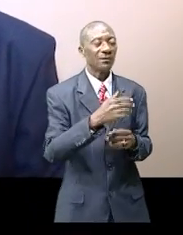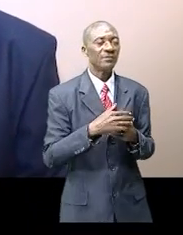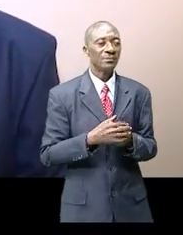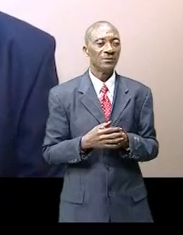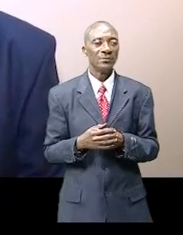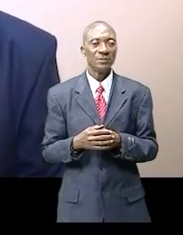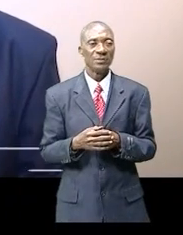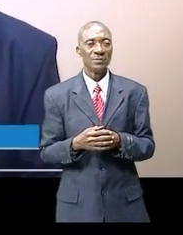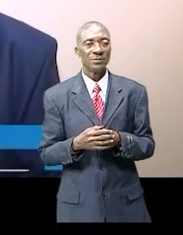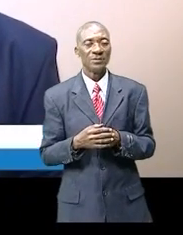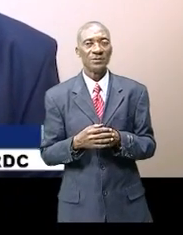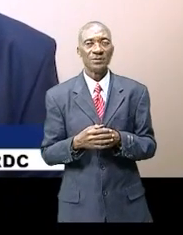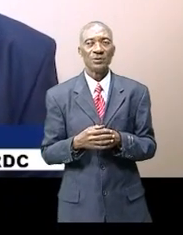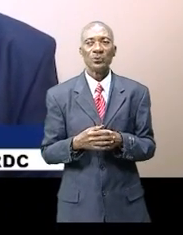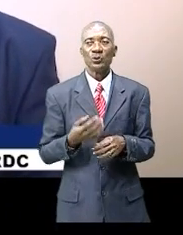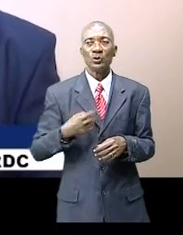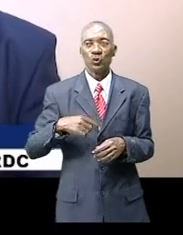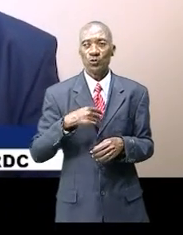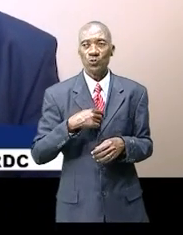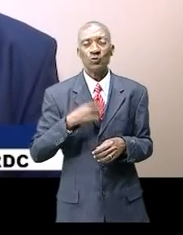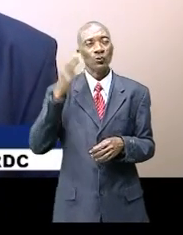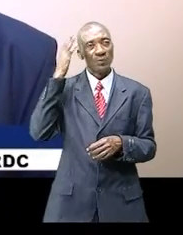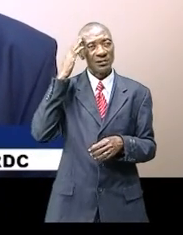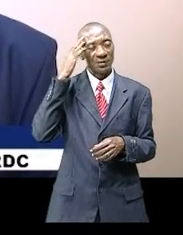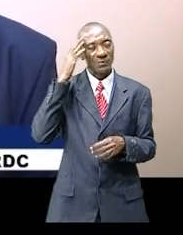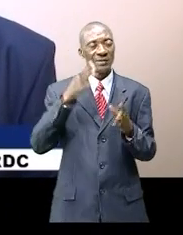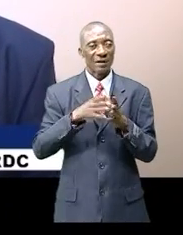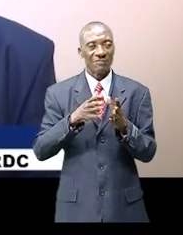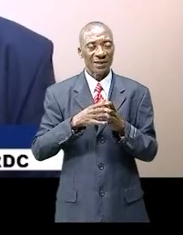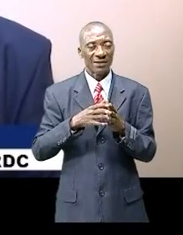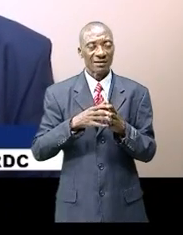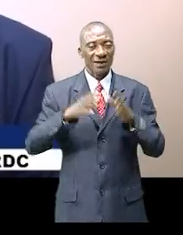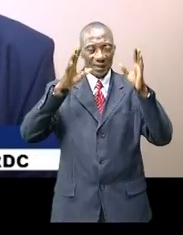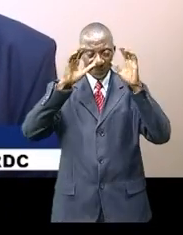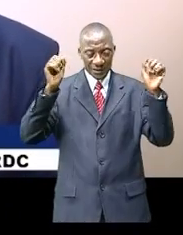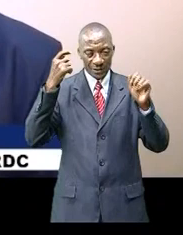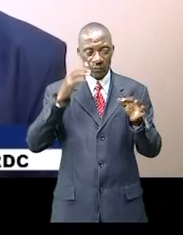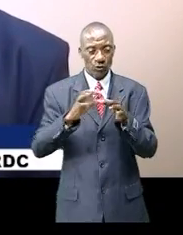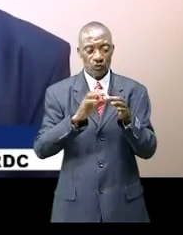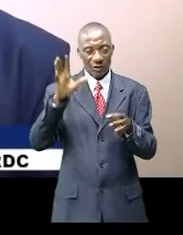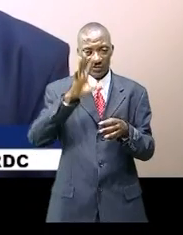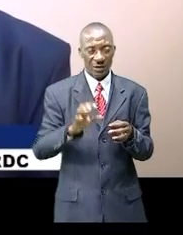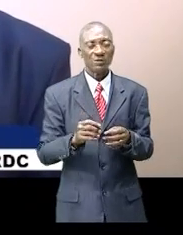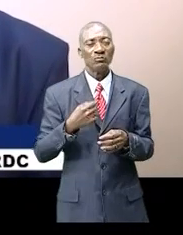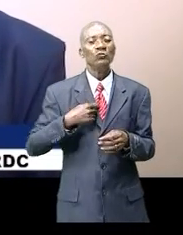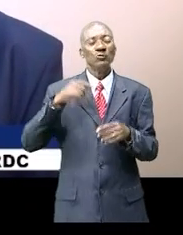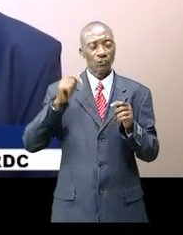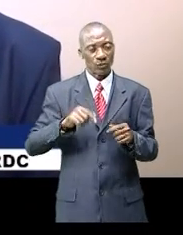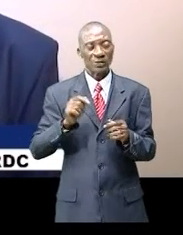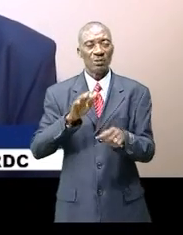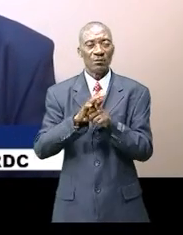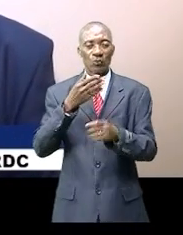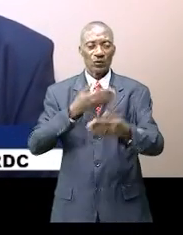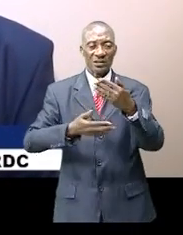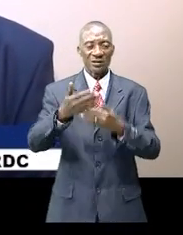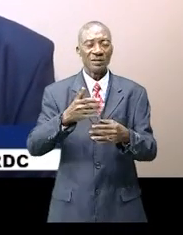Nous estimons qu'avec la présidence de l'Union africaine, nous aurons beaucoup plus d'échanges et de concertations